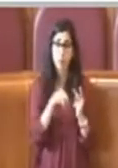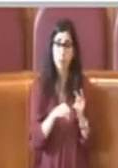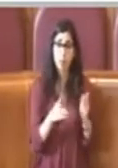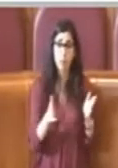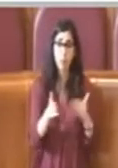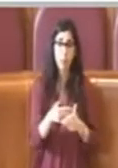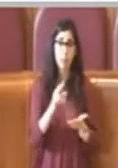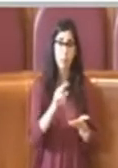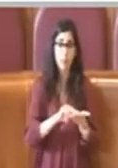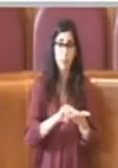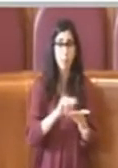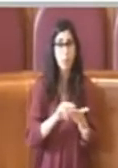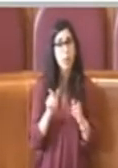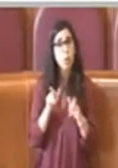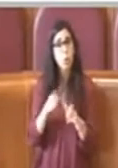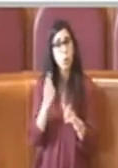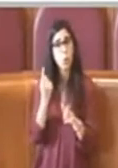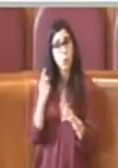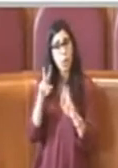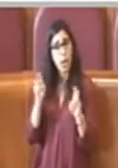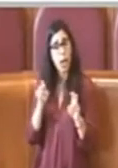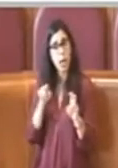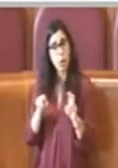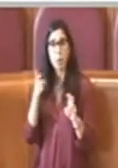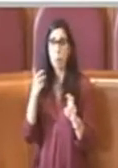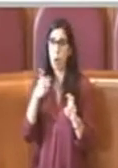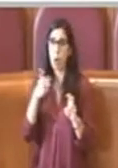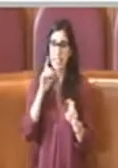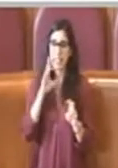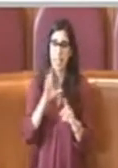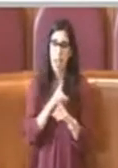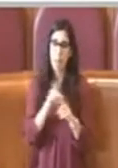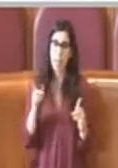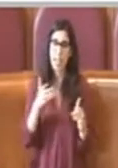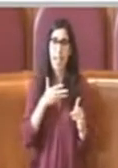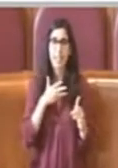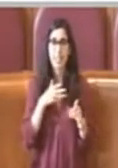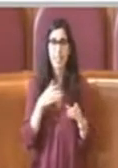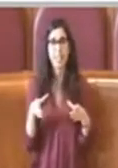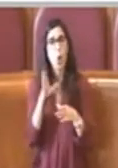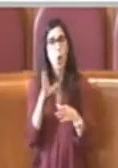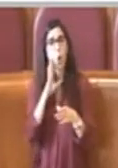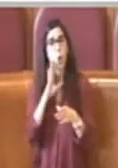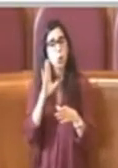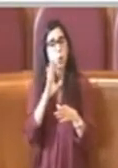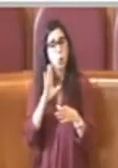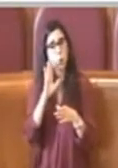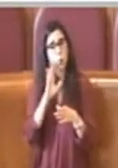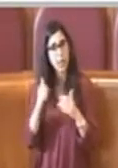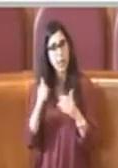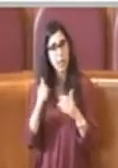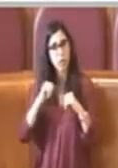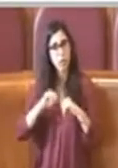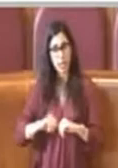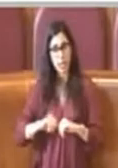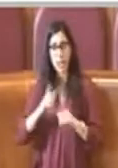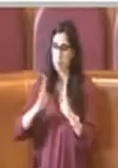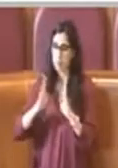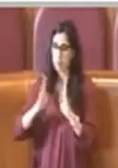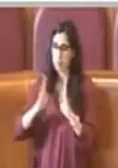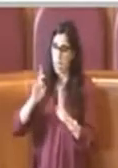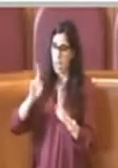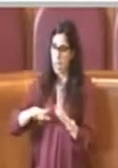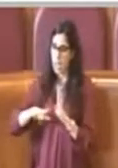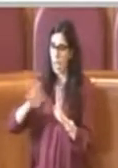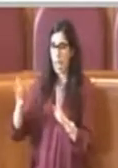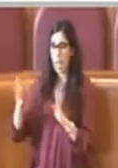in particolare, e questo perché, come tutti sapete, c'è una consulta cittadina che però deve interfacciarsi anche con delle consulte